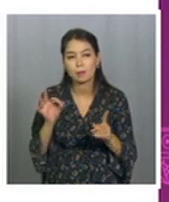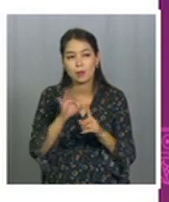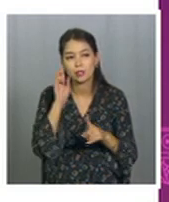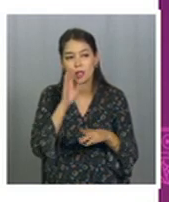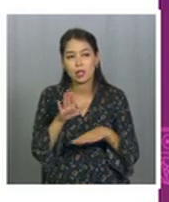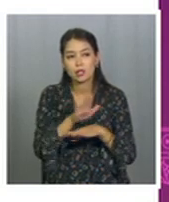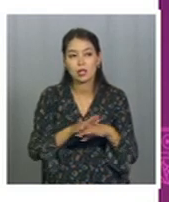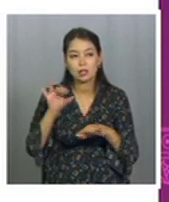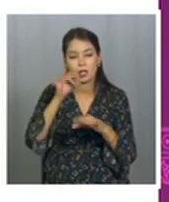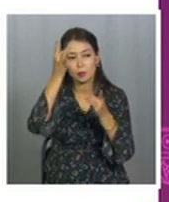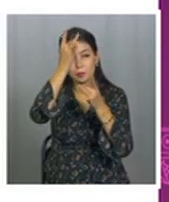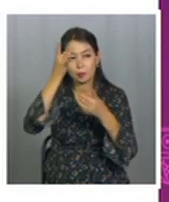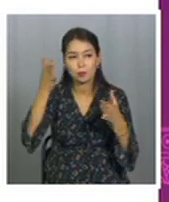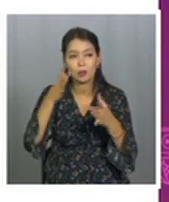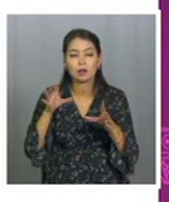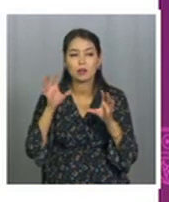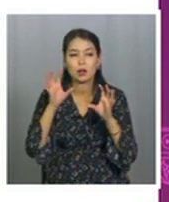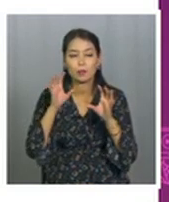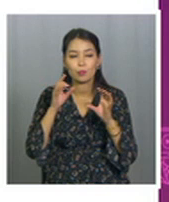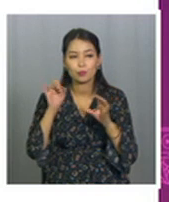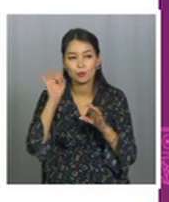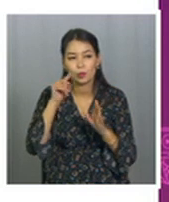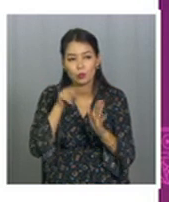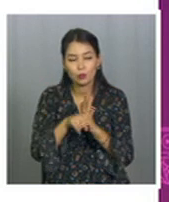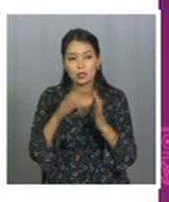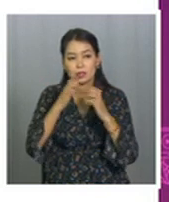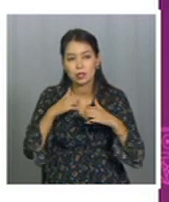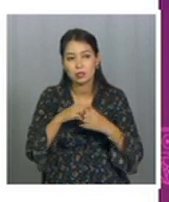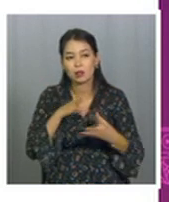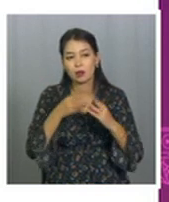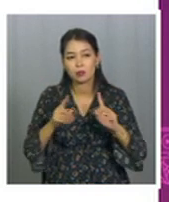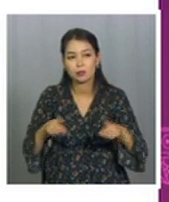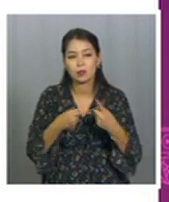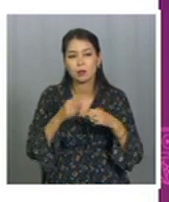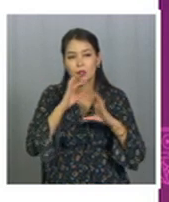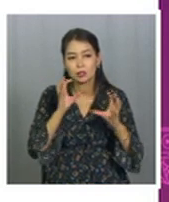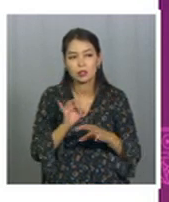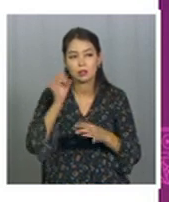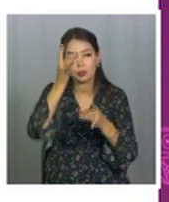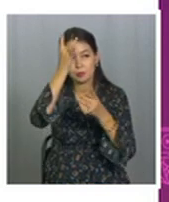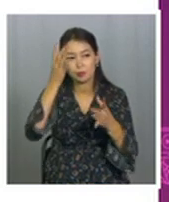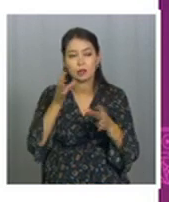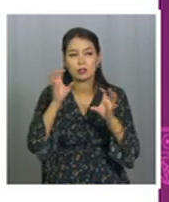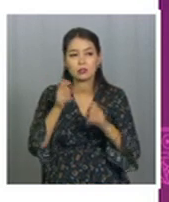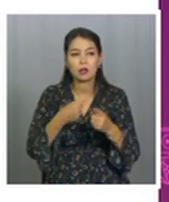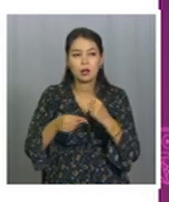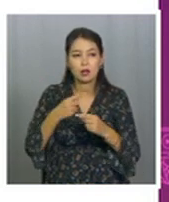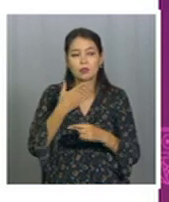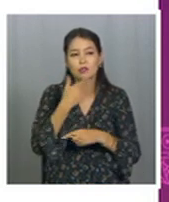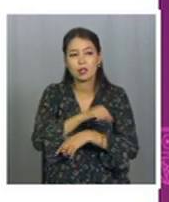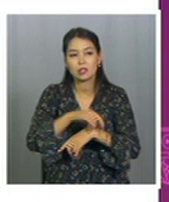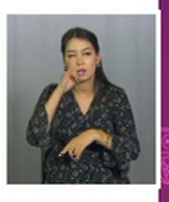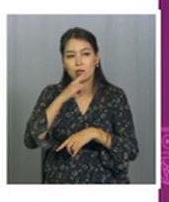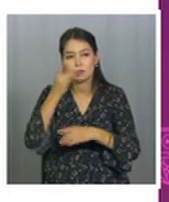зерттеу, қалпына келтіру және сақтау, тарихи мәдени дәстүрлерді қайтару, шет елде Қазақстанның мәдени мұрасын